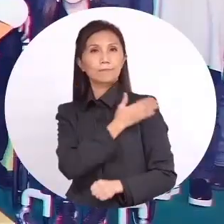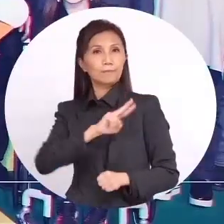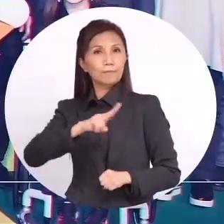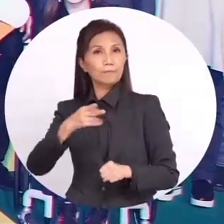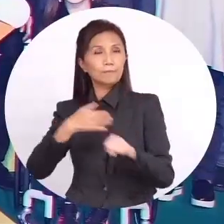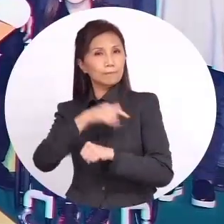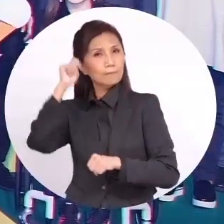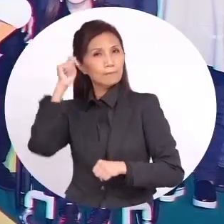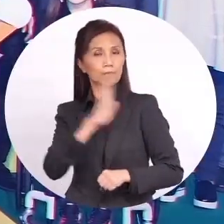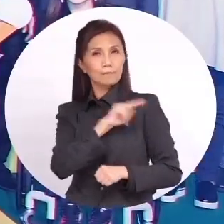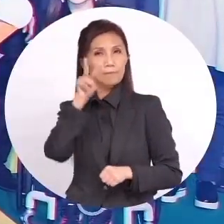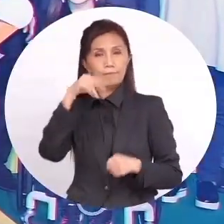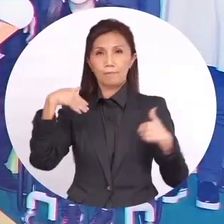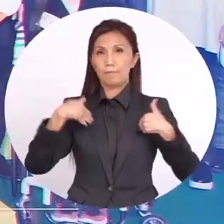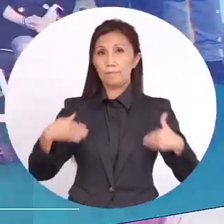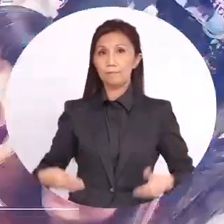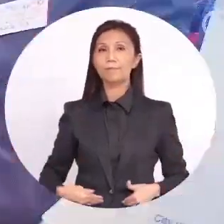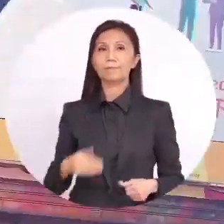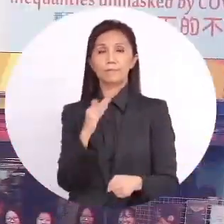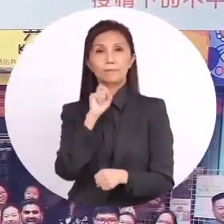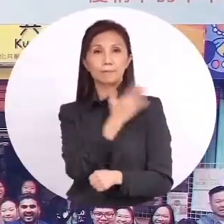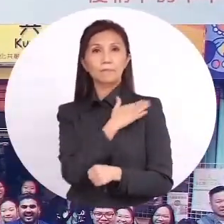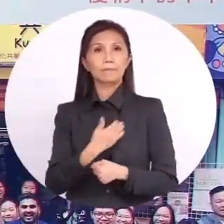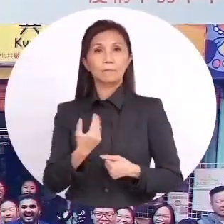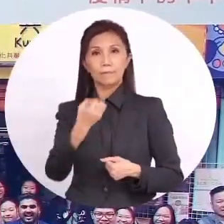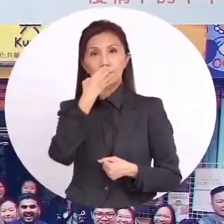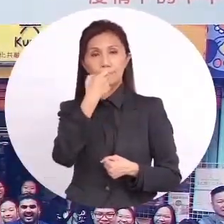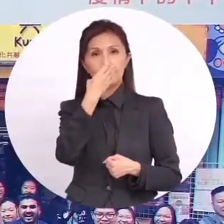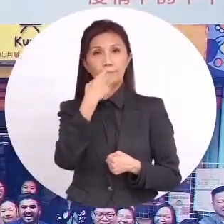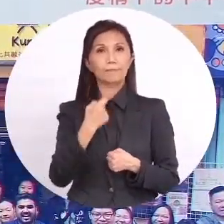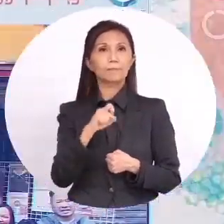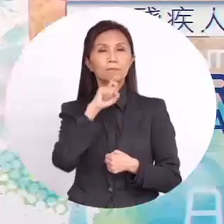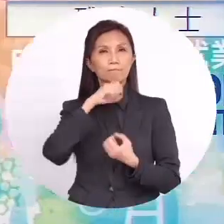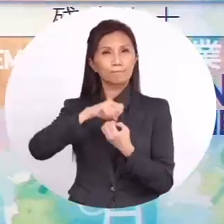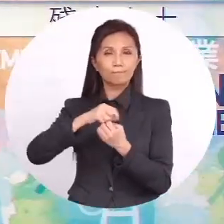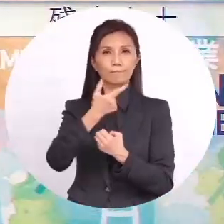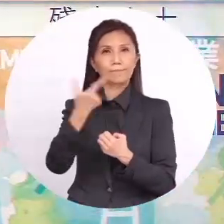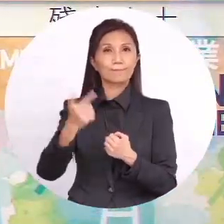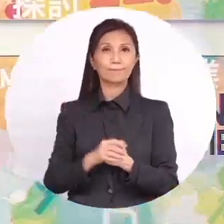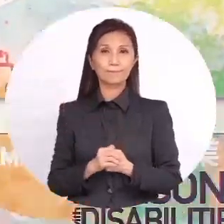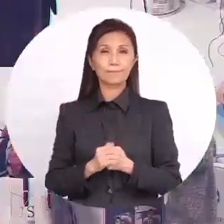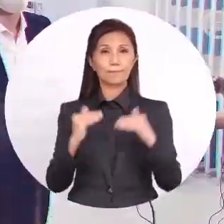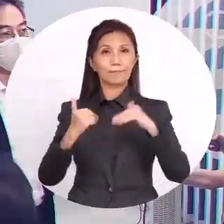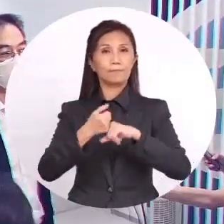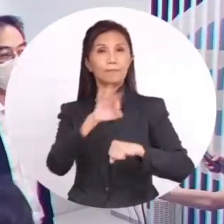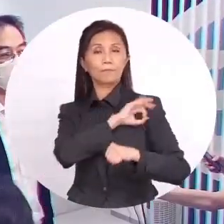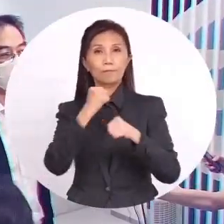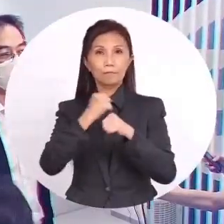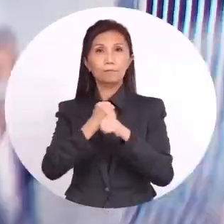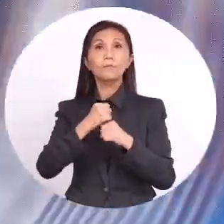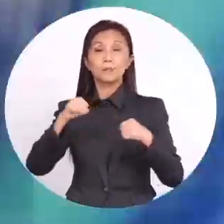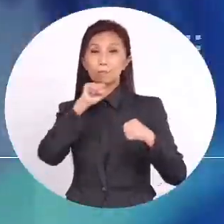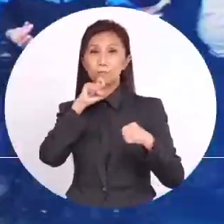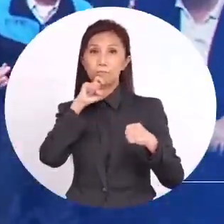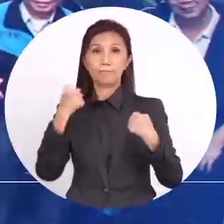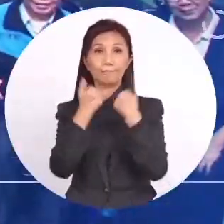社会偏见和定型观念的责任。近年香港社会越趋复杂多变，平机会的工作也都极具